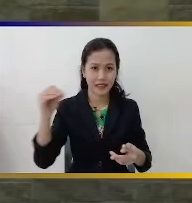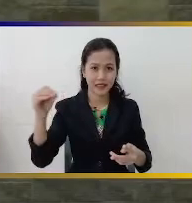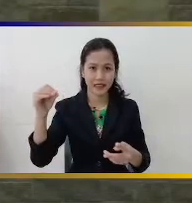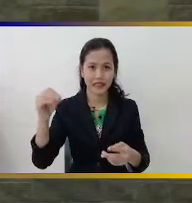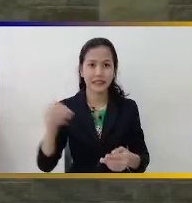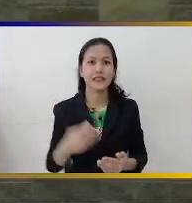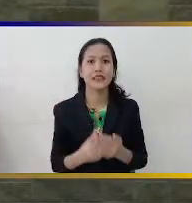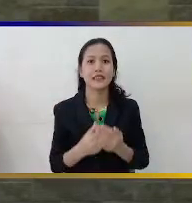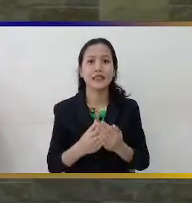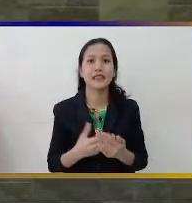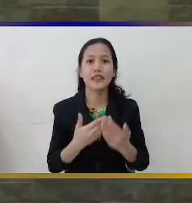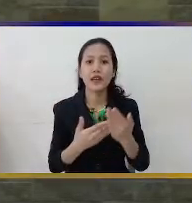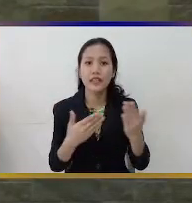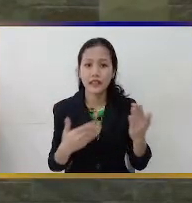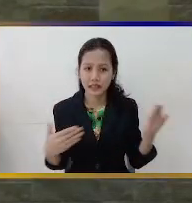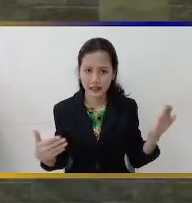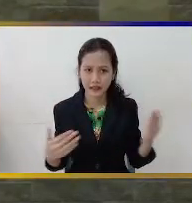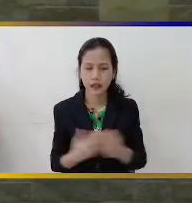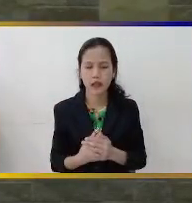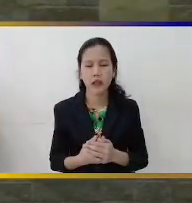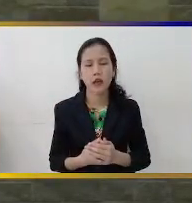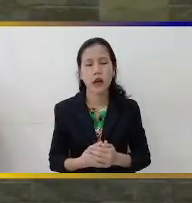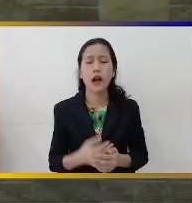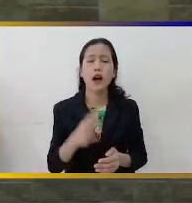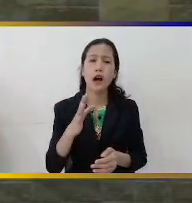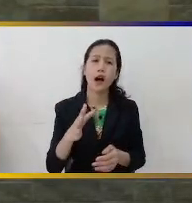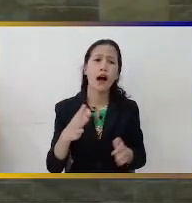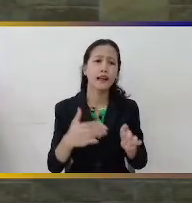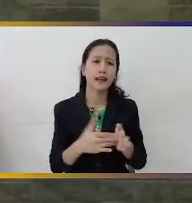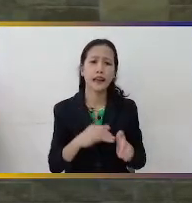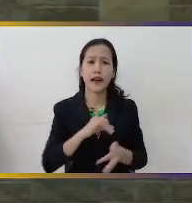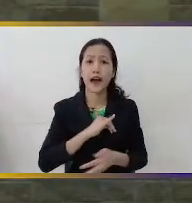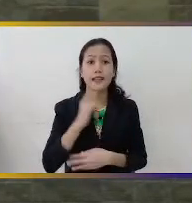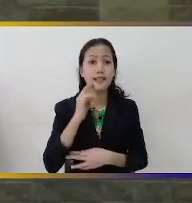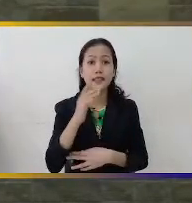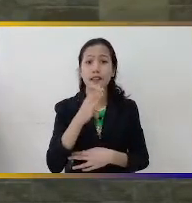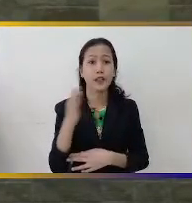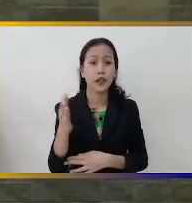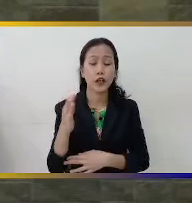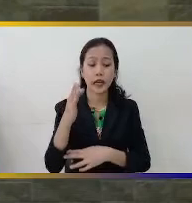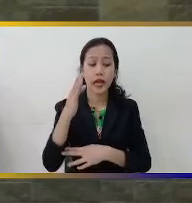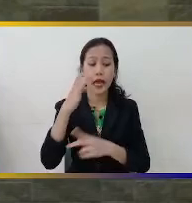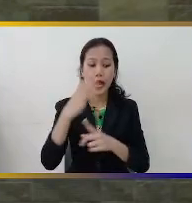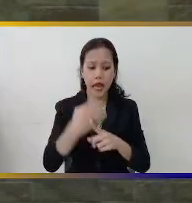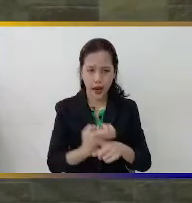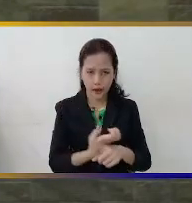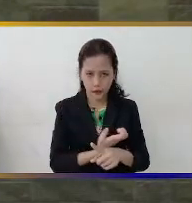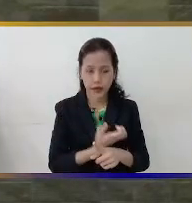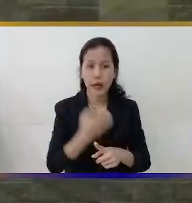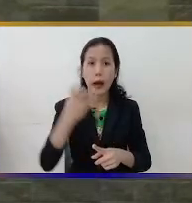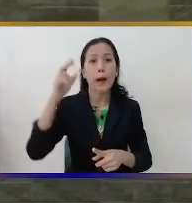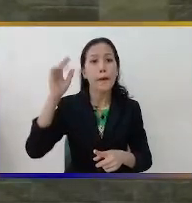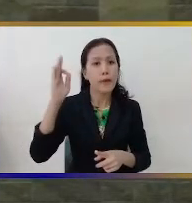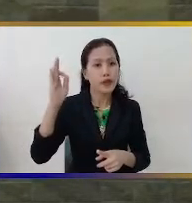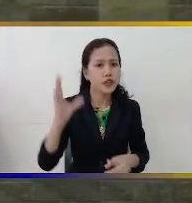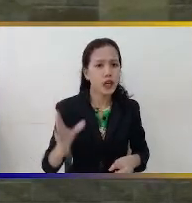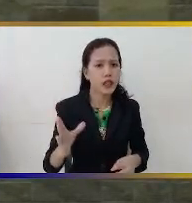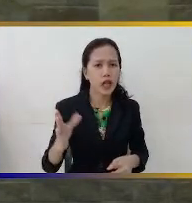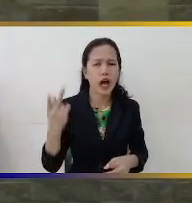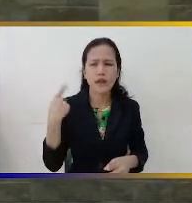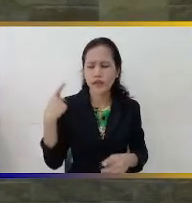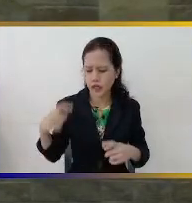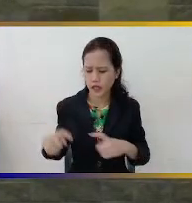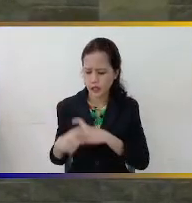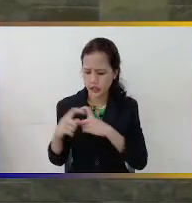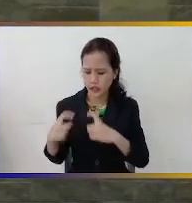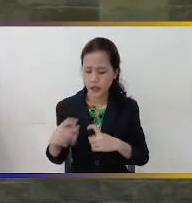ko po dito, kada prophet ay meron silang kasalanan na dinidil. Di ba? Naalala niyo po yan, kada prophet na